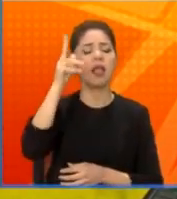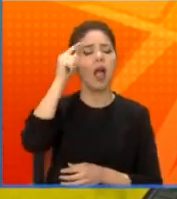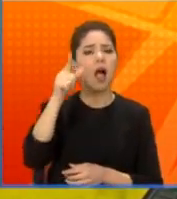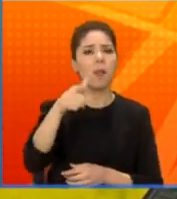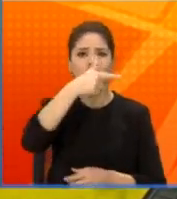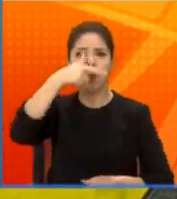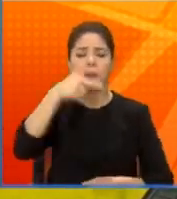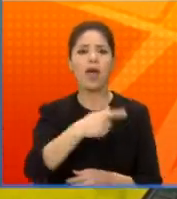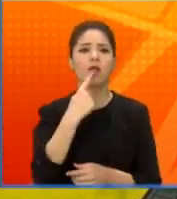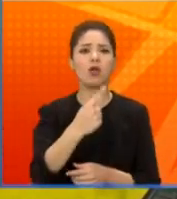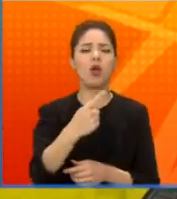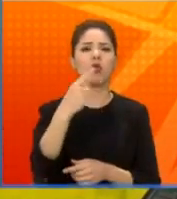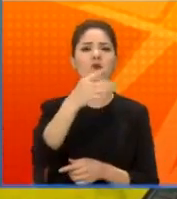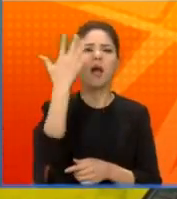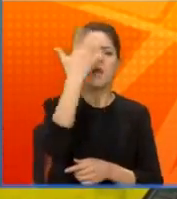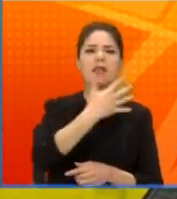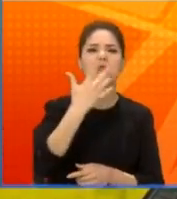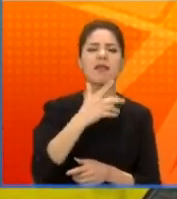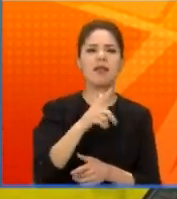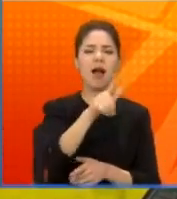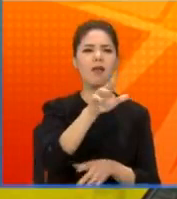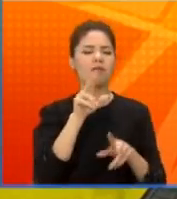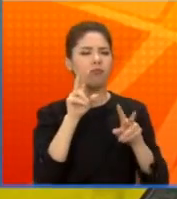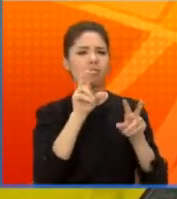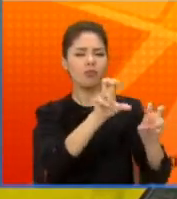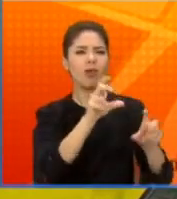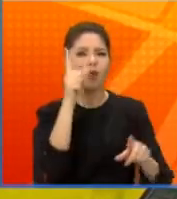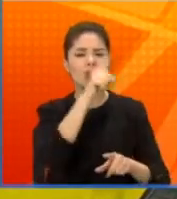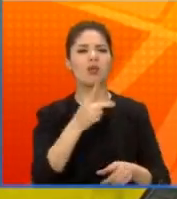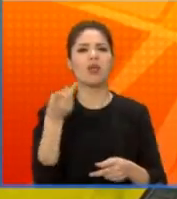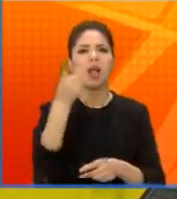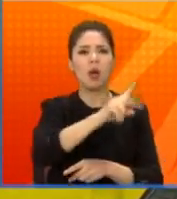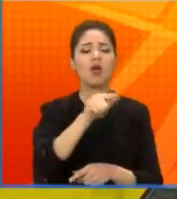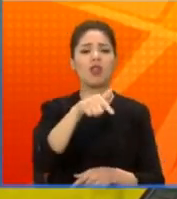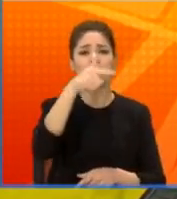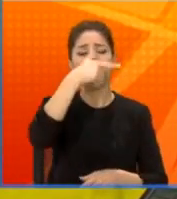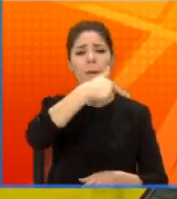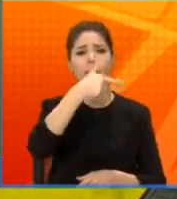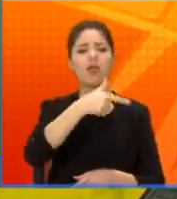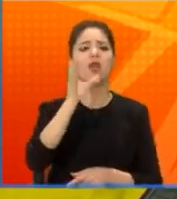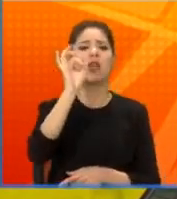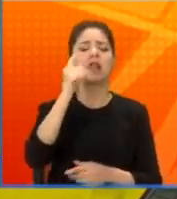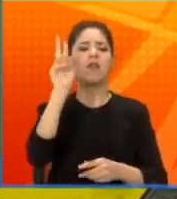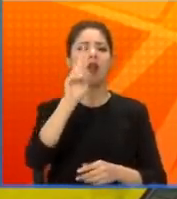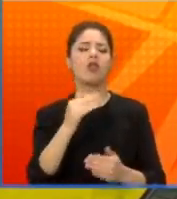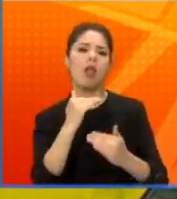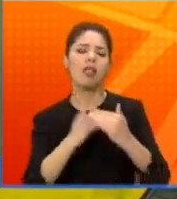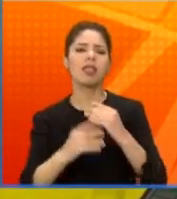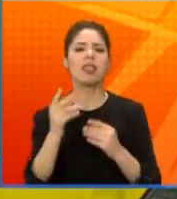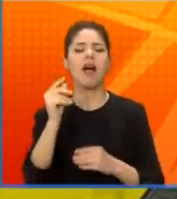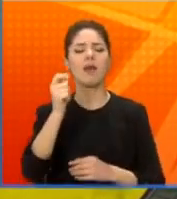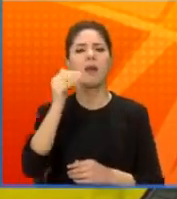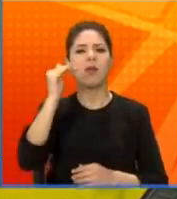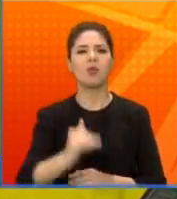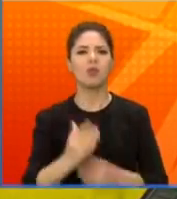denen o zift siyahına duyduğu büyük tutku nedeniyle öldü. Ama şimdi petrol $0 bile ucuz. Dünya